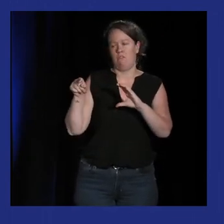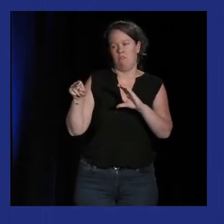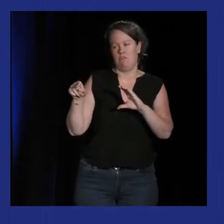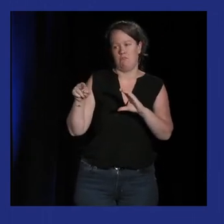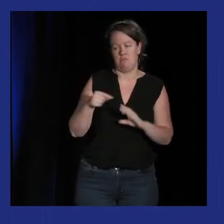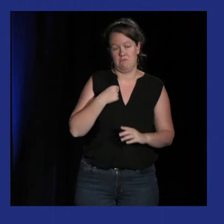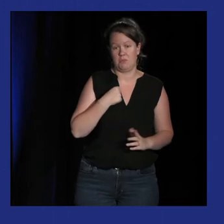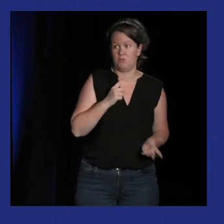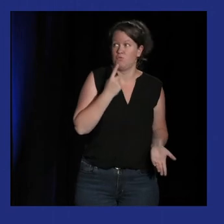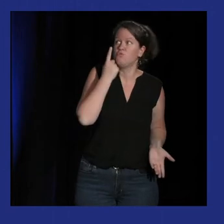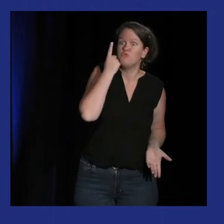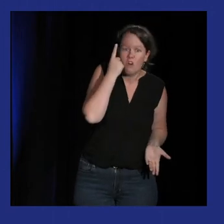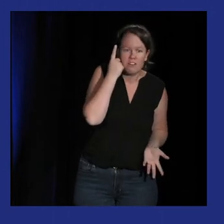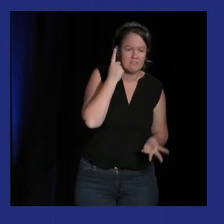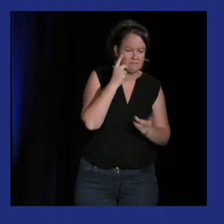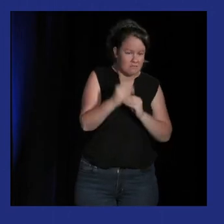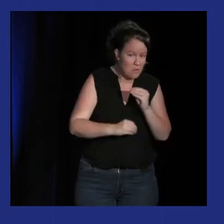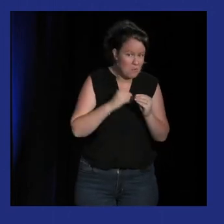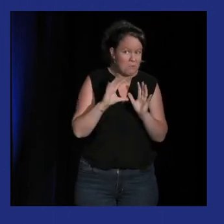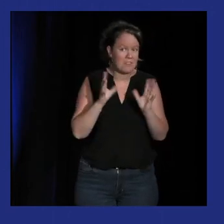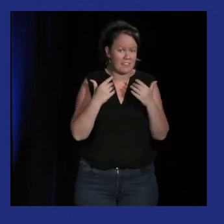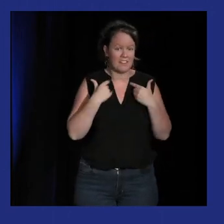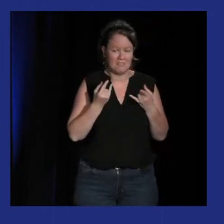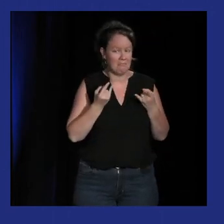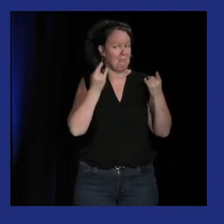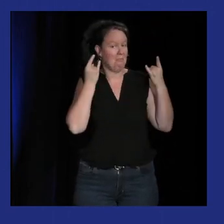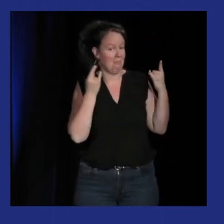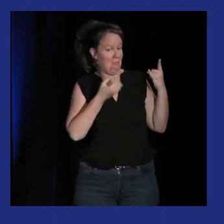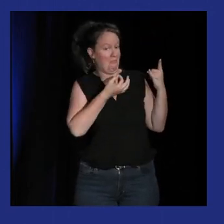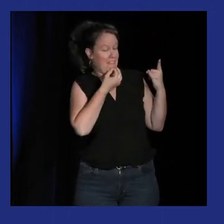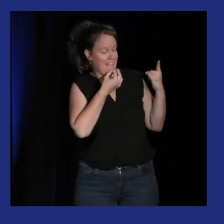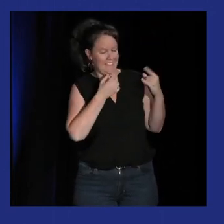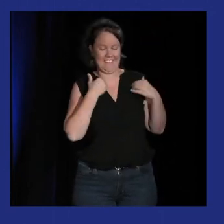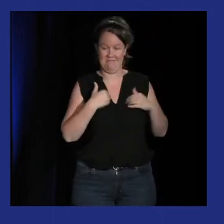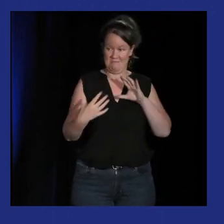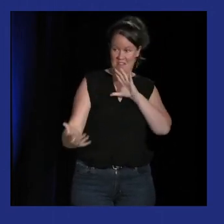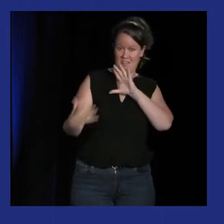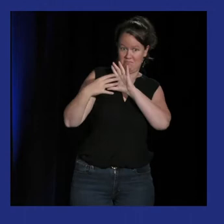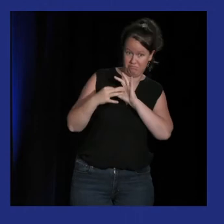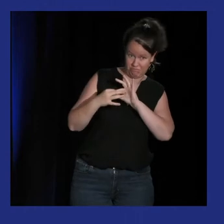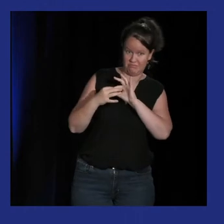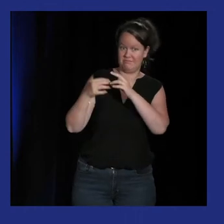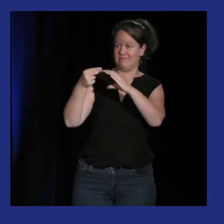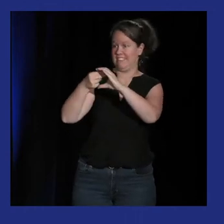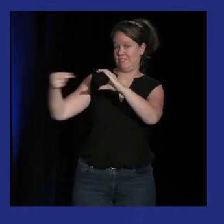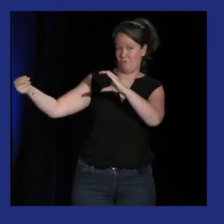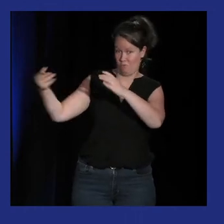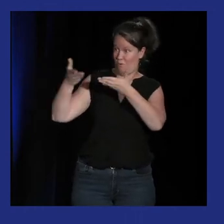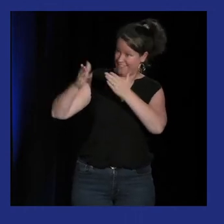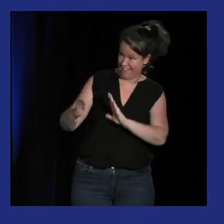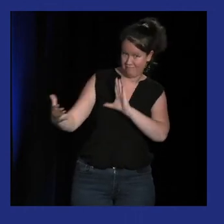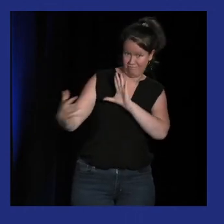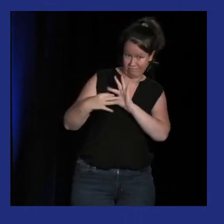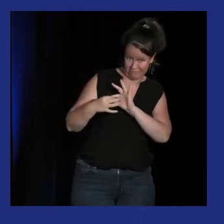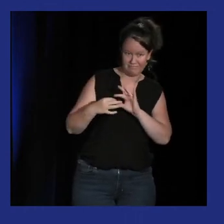monde pendant l'instant humidité à avoir travaillé avec Nintendo officiellement c'était pour le Paris Games Week symphonique qu'on a créé en